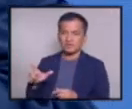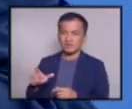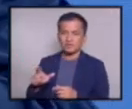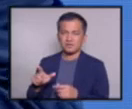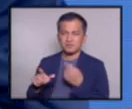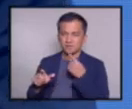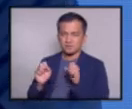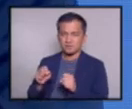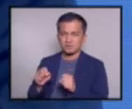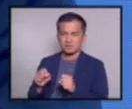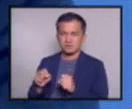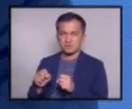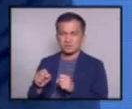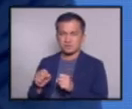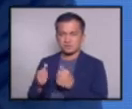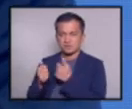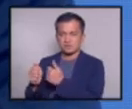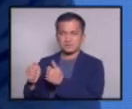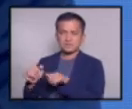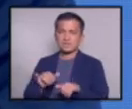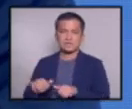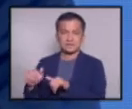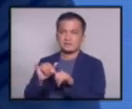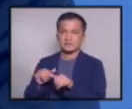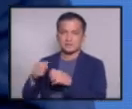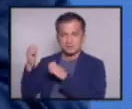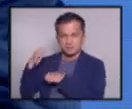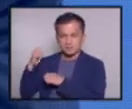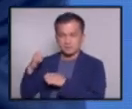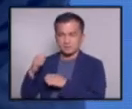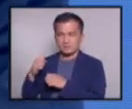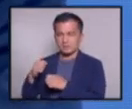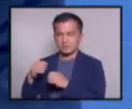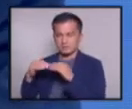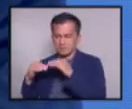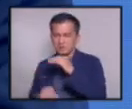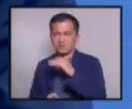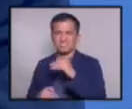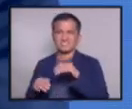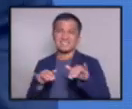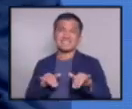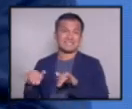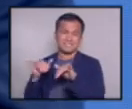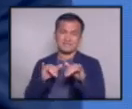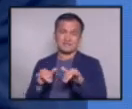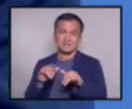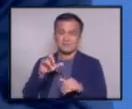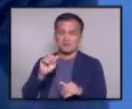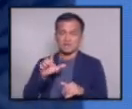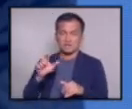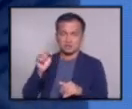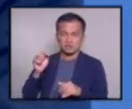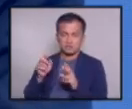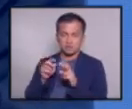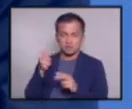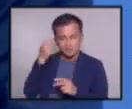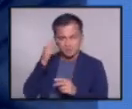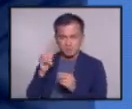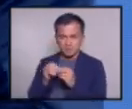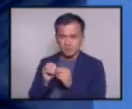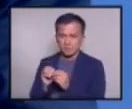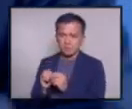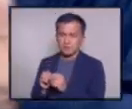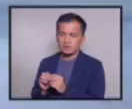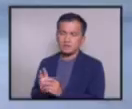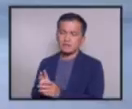performing according to standard mm-hmm. or expectations. They're substandard. So kailangan the local governments have to be more involved. They